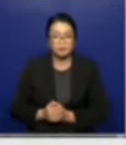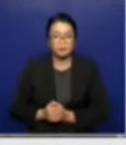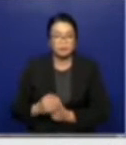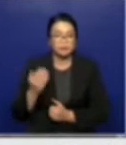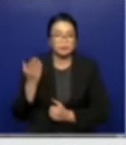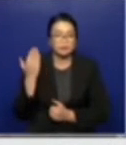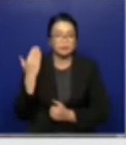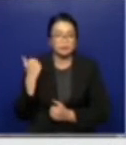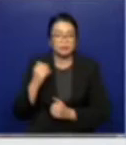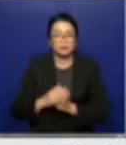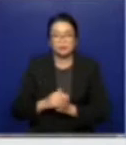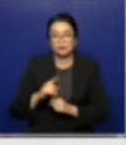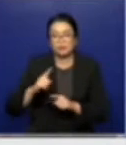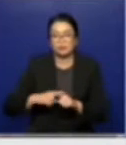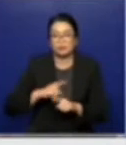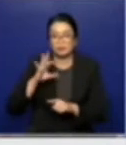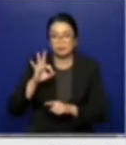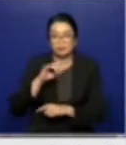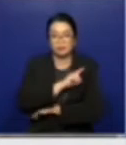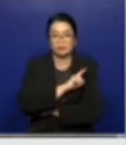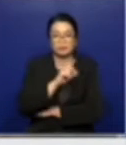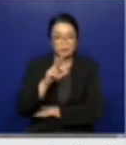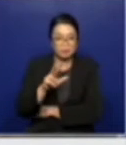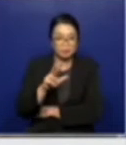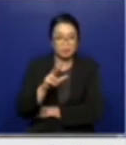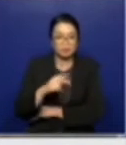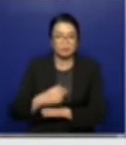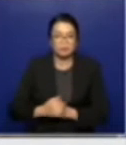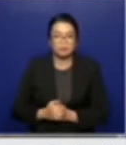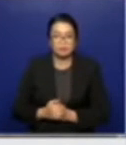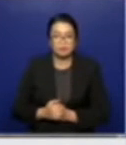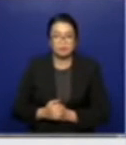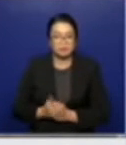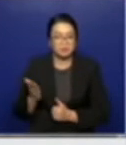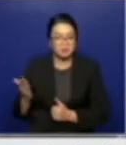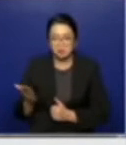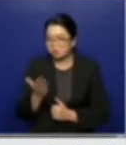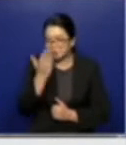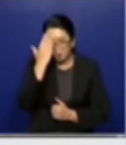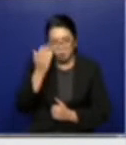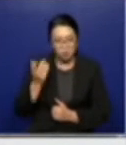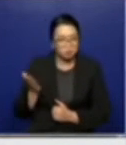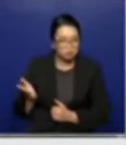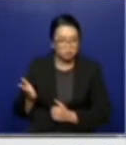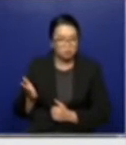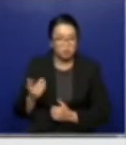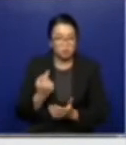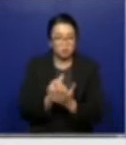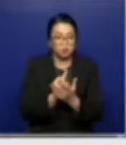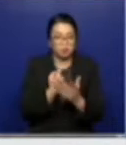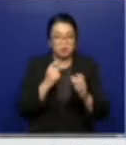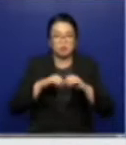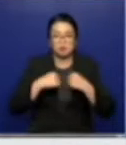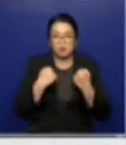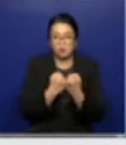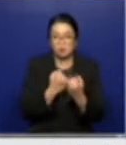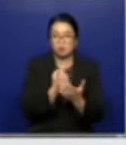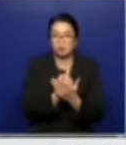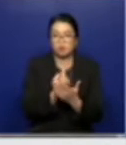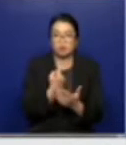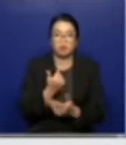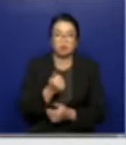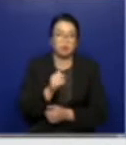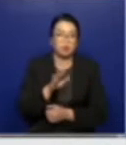3กันยายน2563สดสดร้อนร้อนนี่เองตัวแทนสมาคมองค์กรบริหารส่วนท้อง